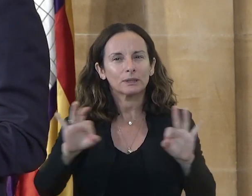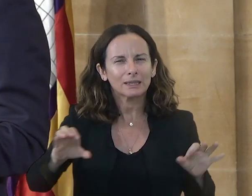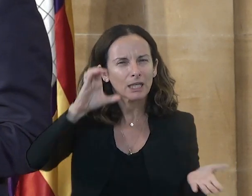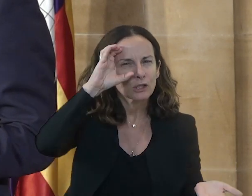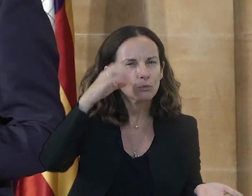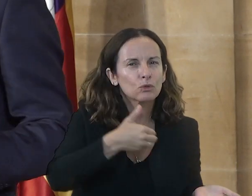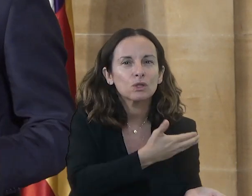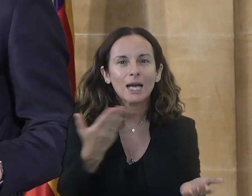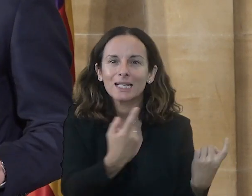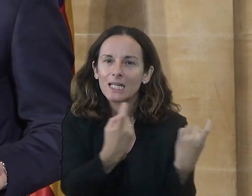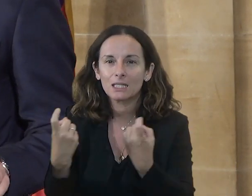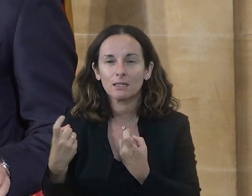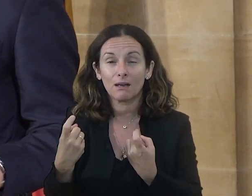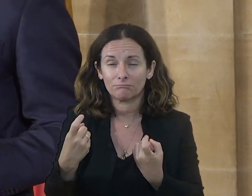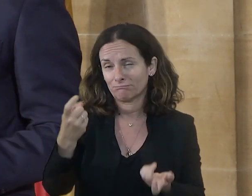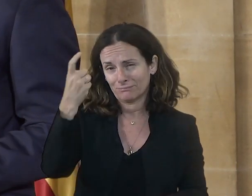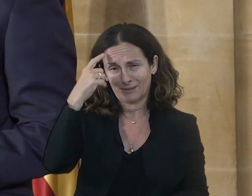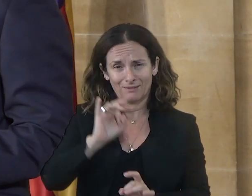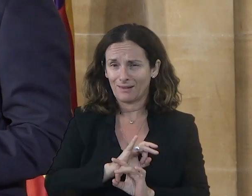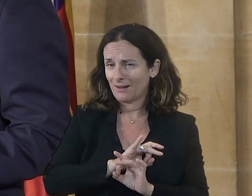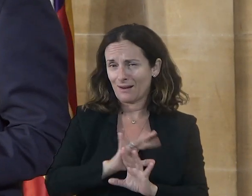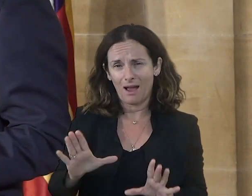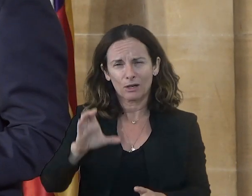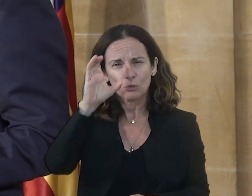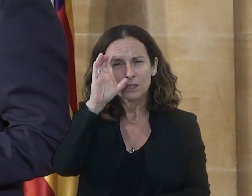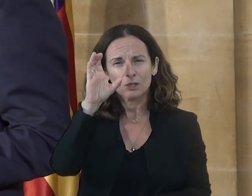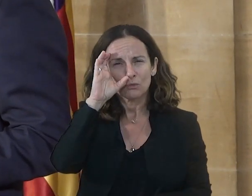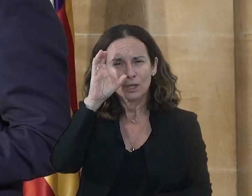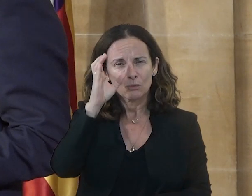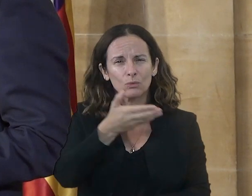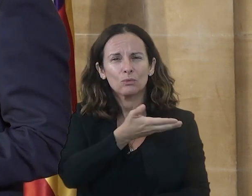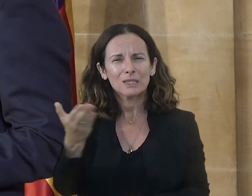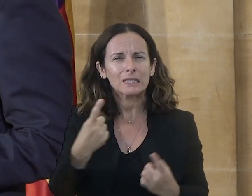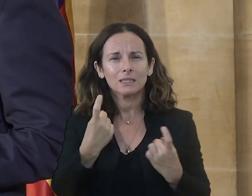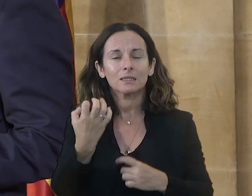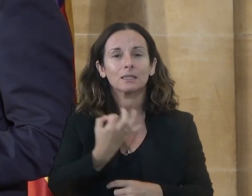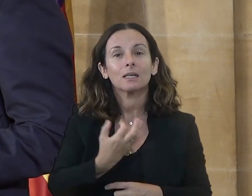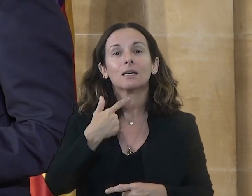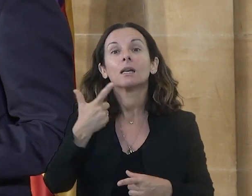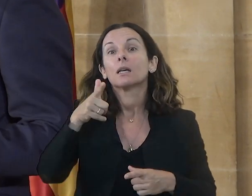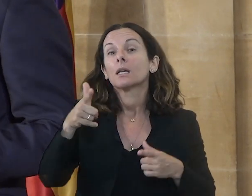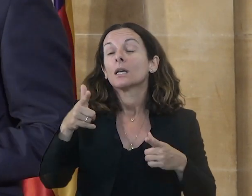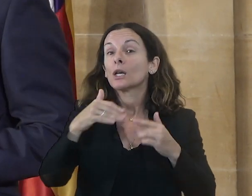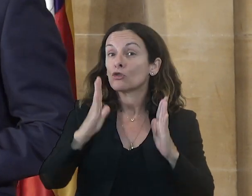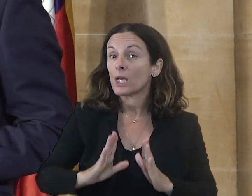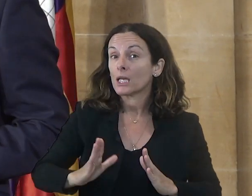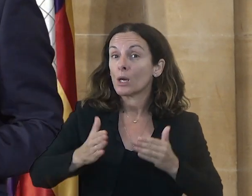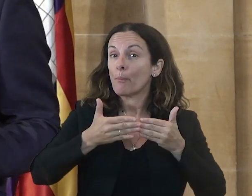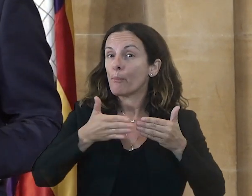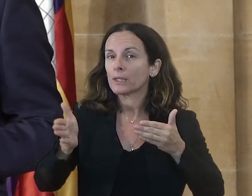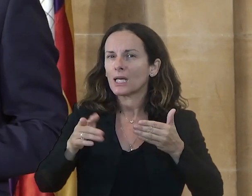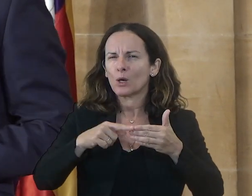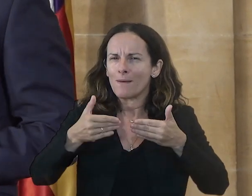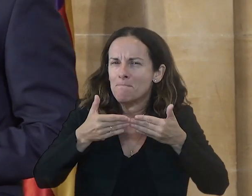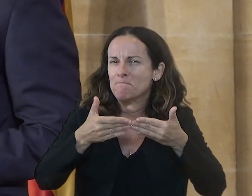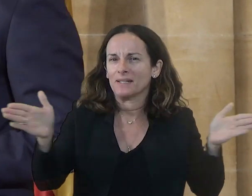les demandes i les necessitats de tot el poble de Mallorca. Ho tenim ben clar. Les portes del Consell estaran